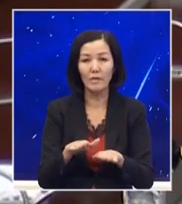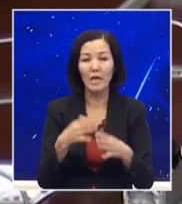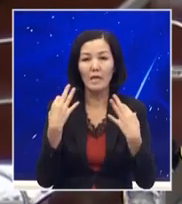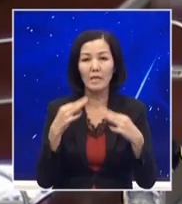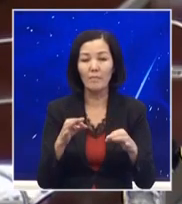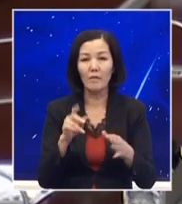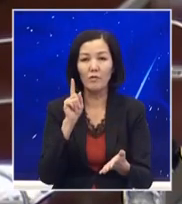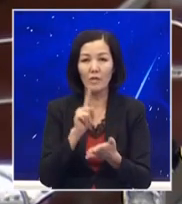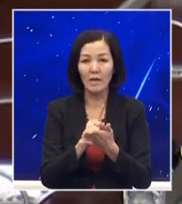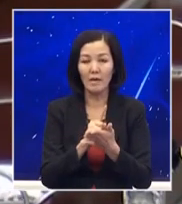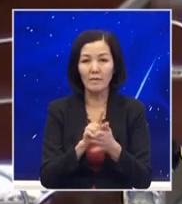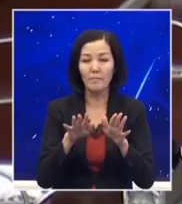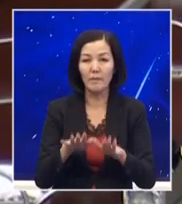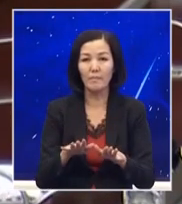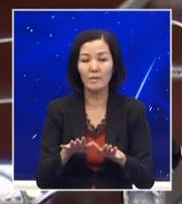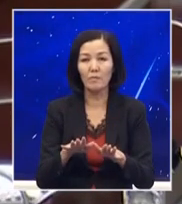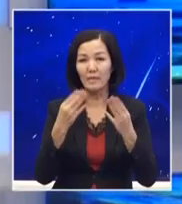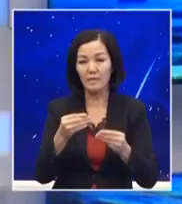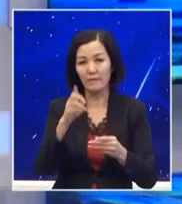добровольных обязательств по местному содержанию.